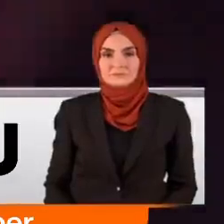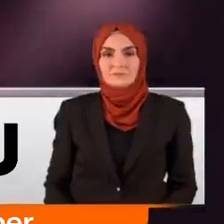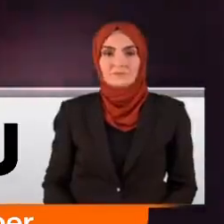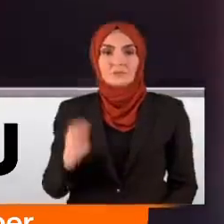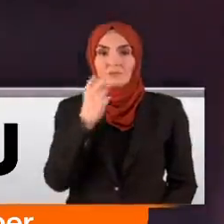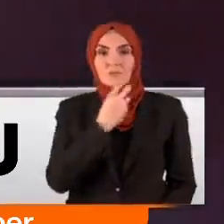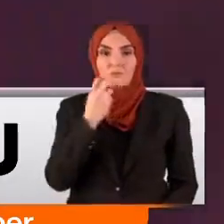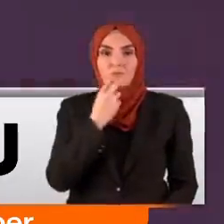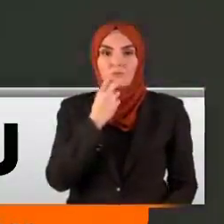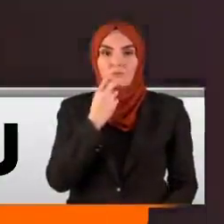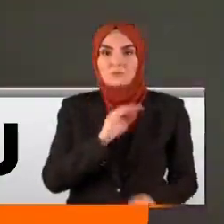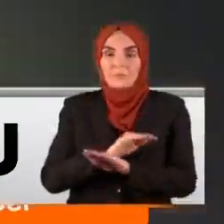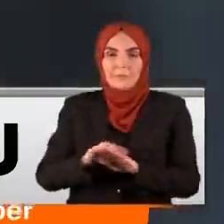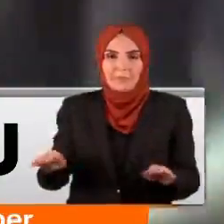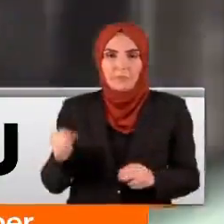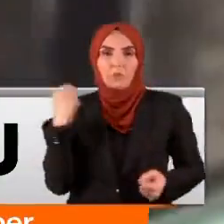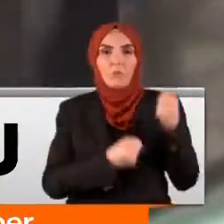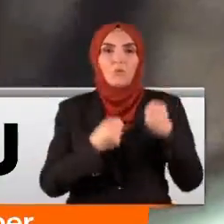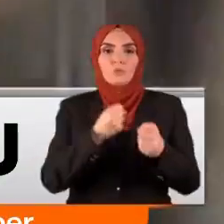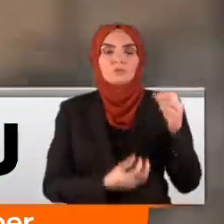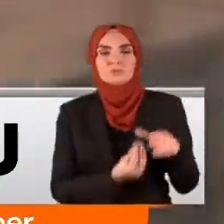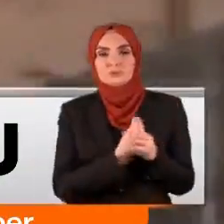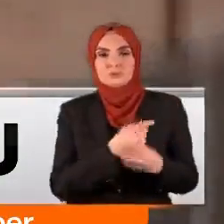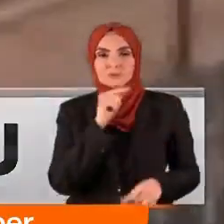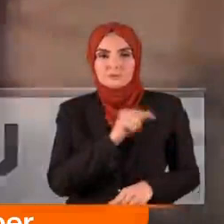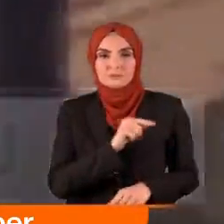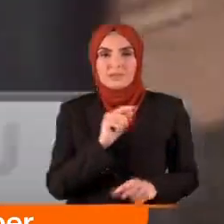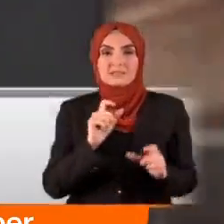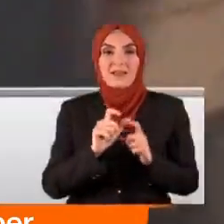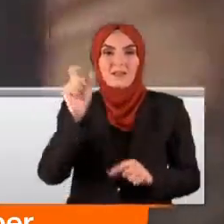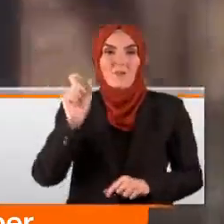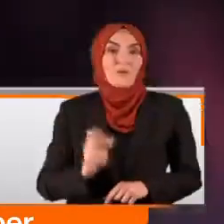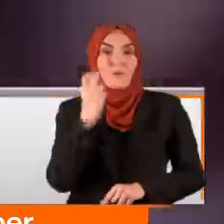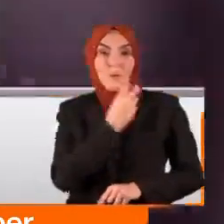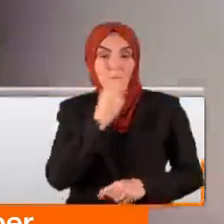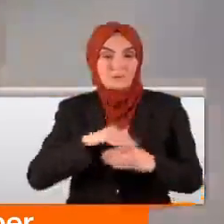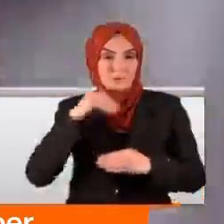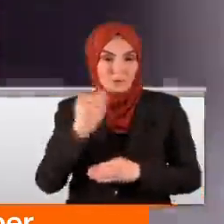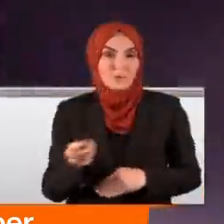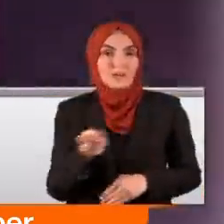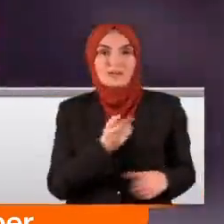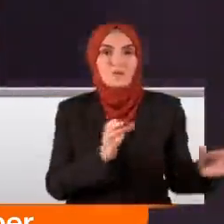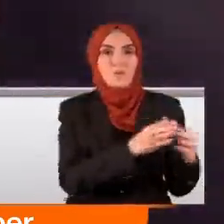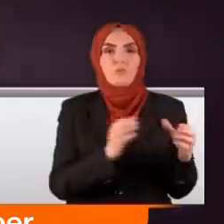Müzik sustu, yumruklar konuştu. Serdar Ortaç konseri sonrası iki grup kavgaya tutuştu.